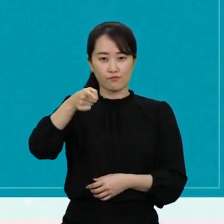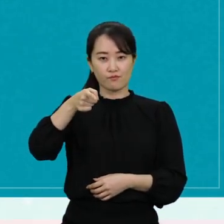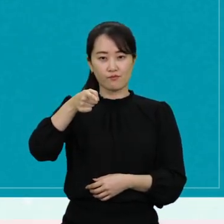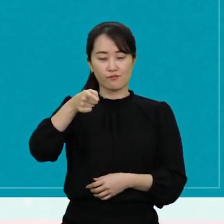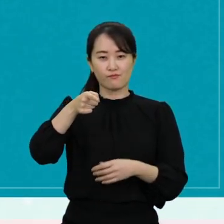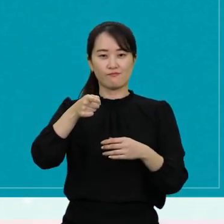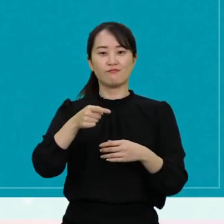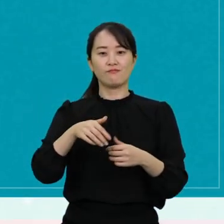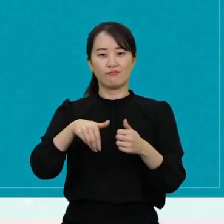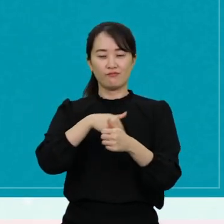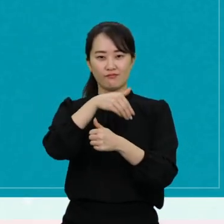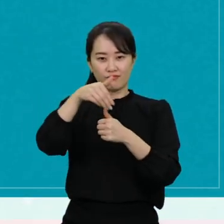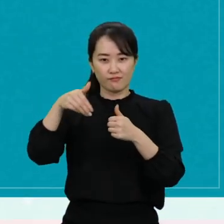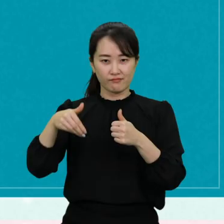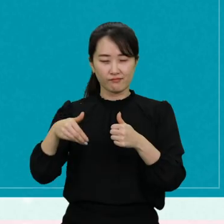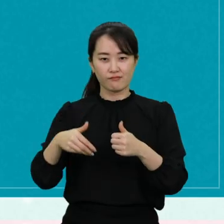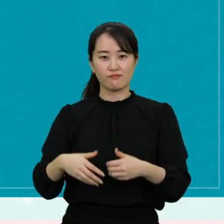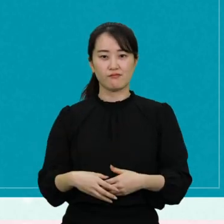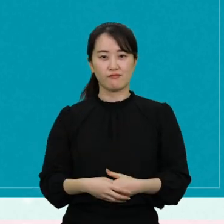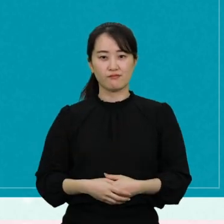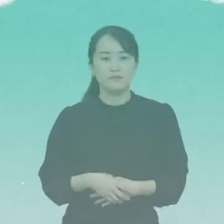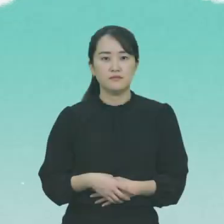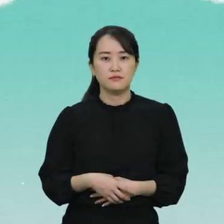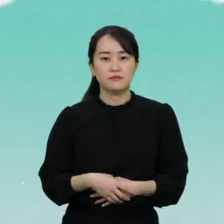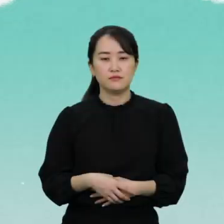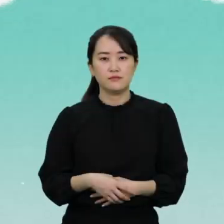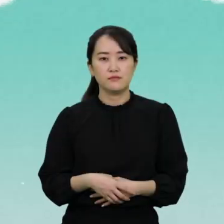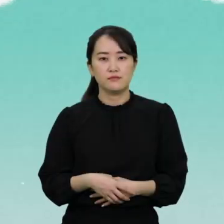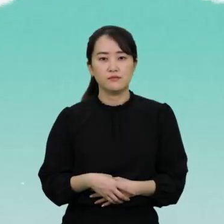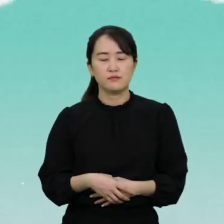그렇죠. 주거 형태입니다.